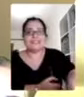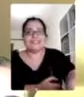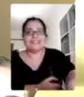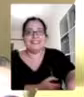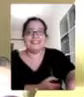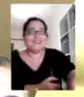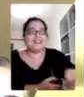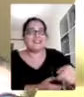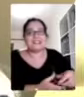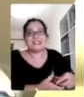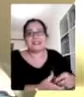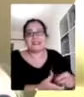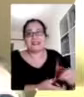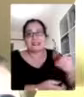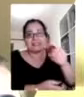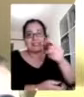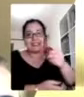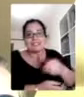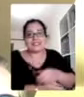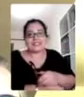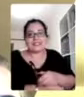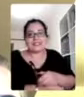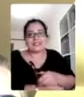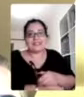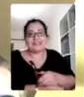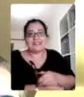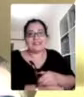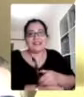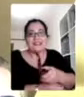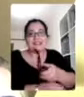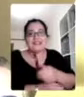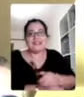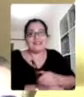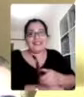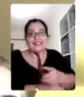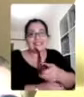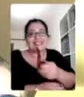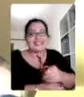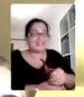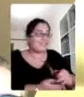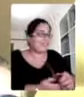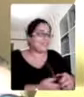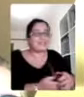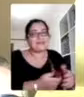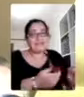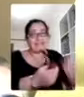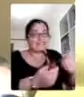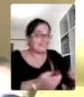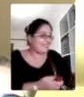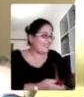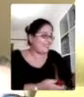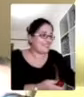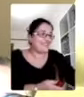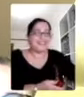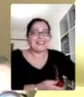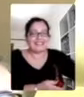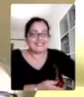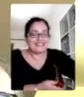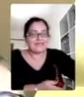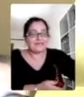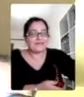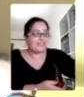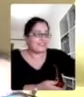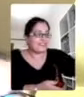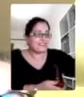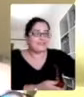bitti. Lütfen Devam çok olur. adına yerisi. Evet, yani sizinkini fark ettim. Ben de diğerine geçeyim bari